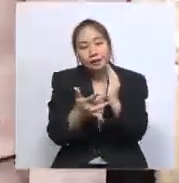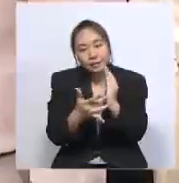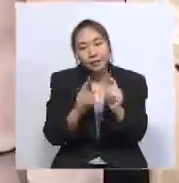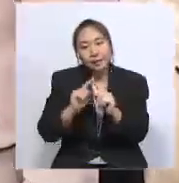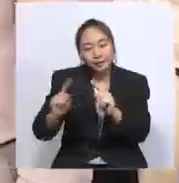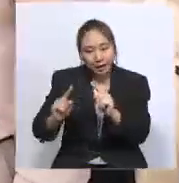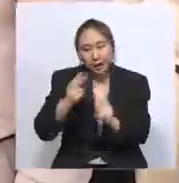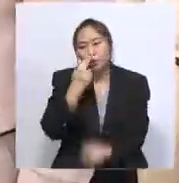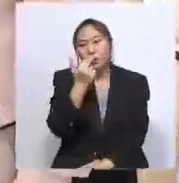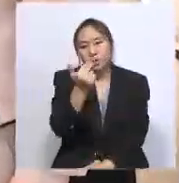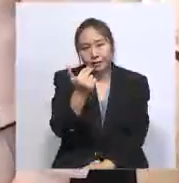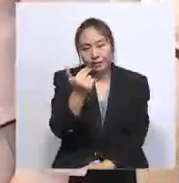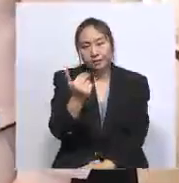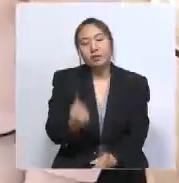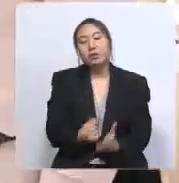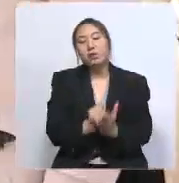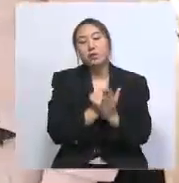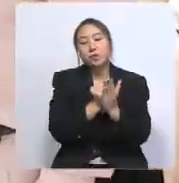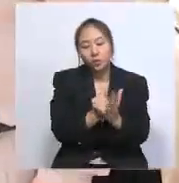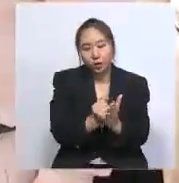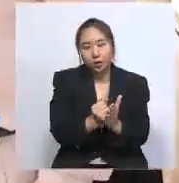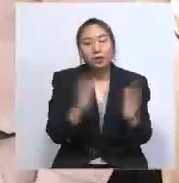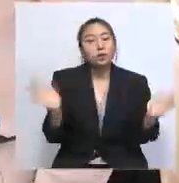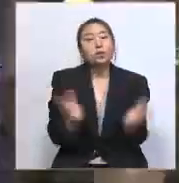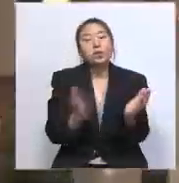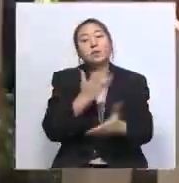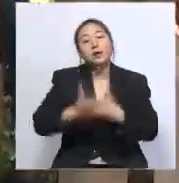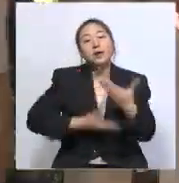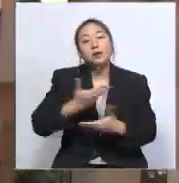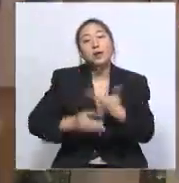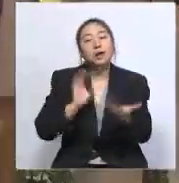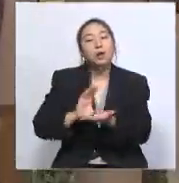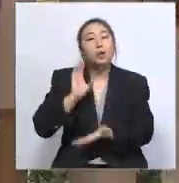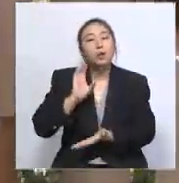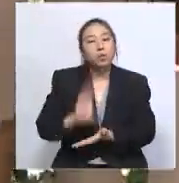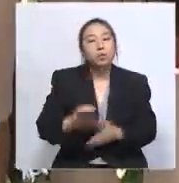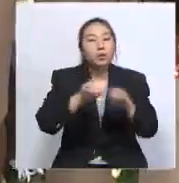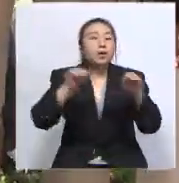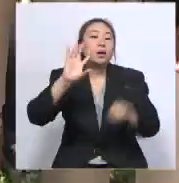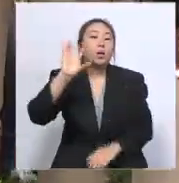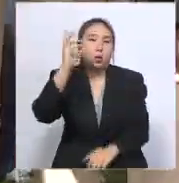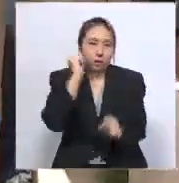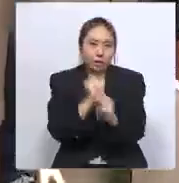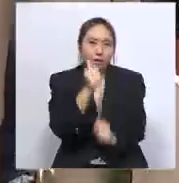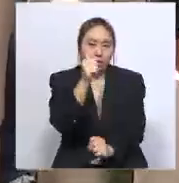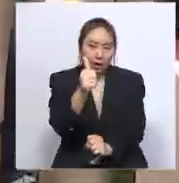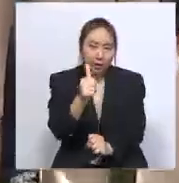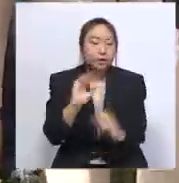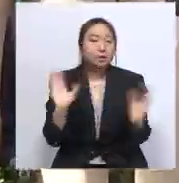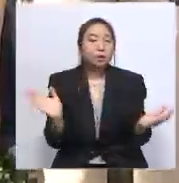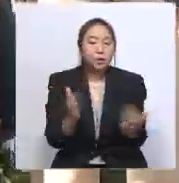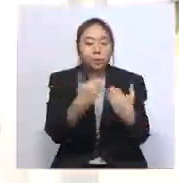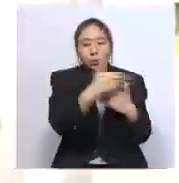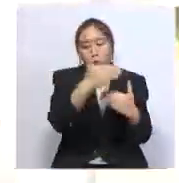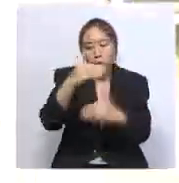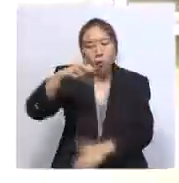และส่วนควบที่เหมาะสมสามารถอำนวยความสะดวกในการส่งเสริมการค้าการลงทุนที่มีมาตรฐานสากลส่งเสริมระบบโลจิสติก